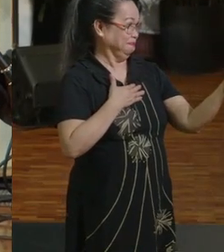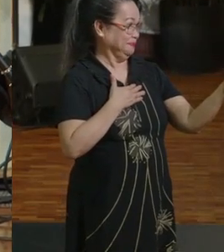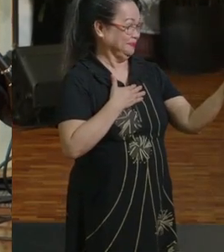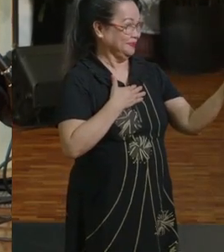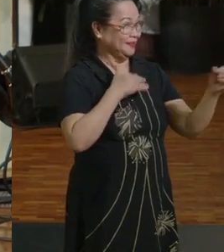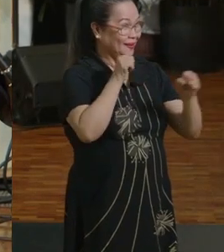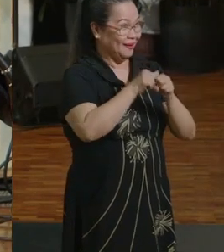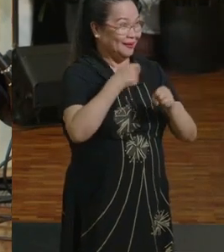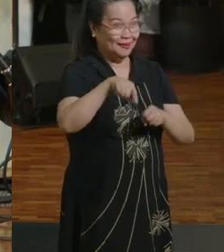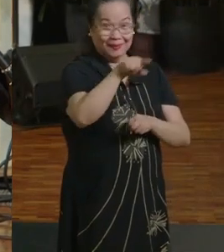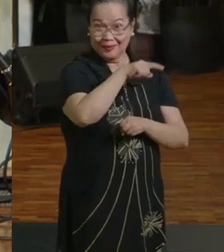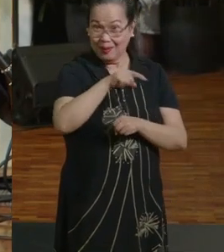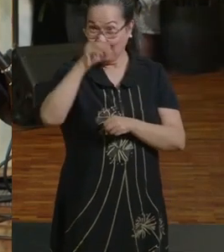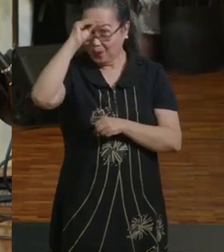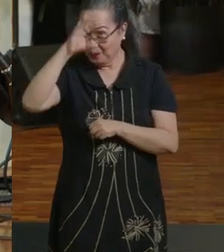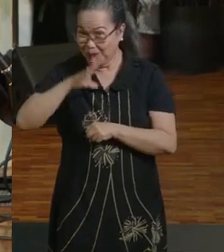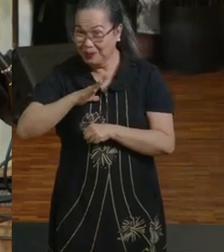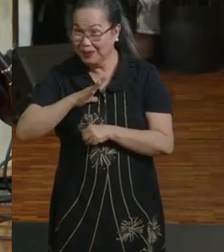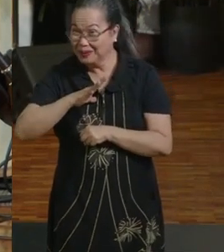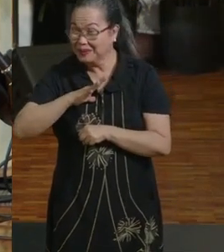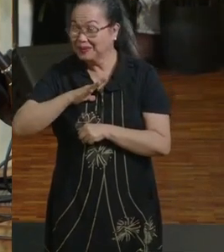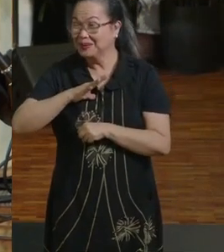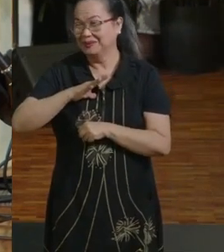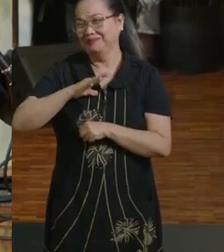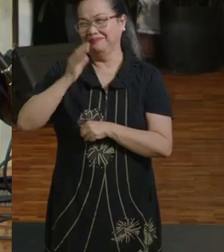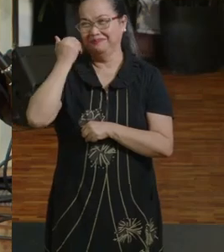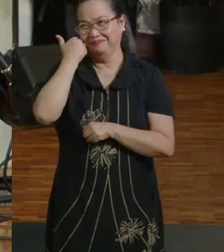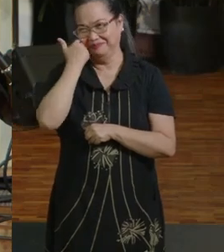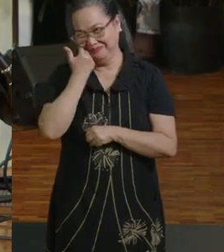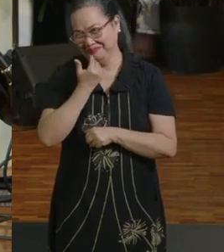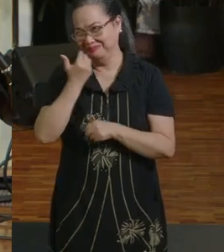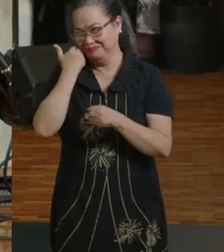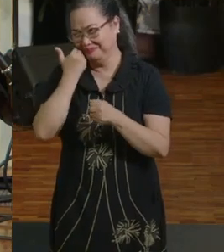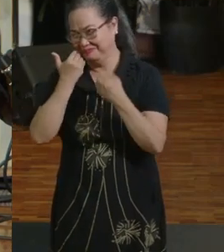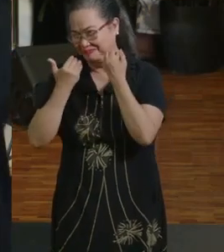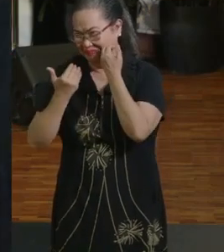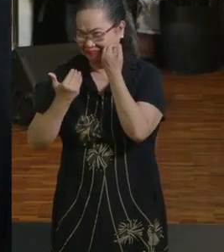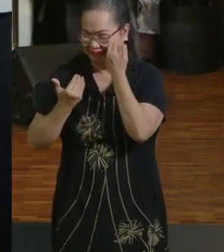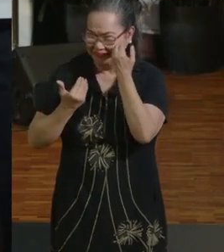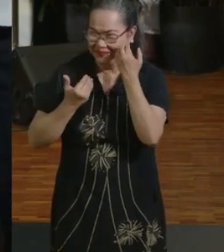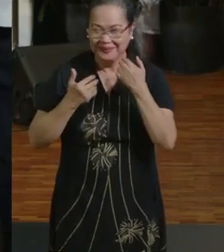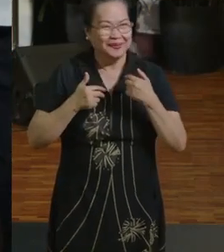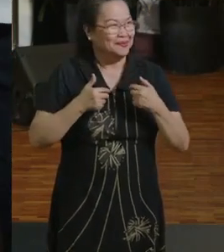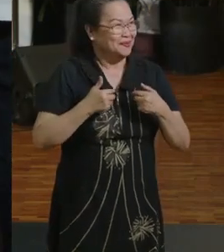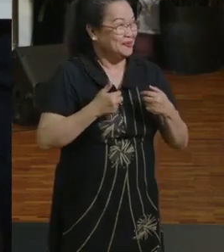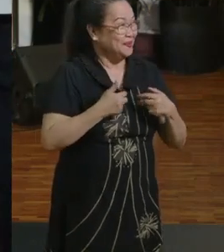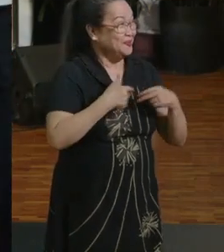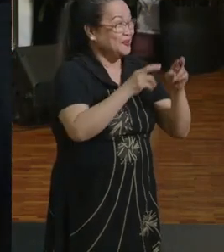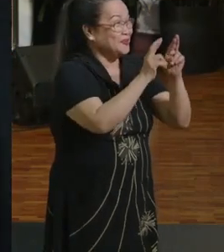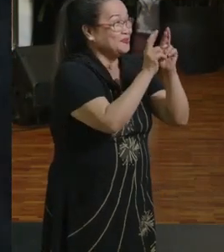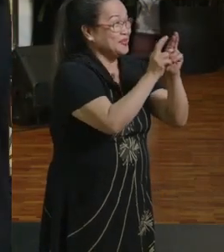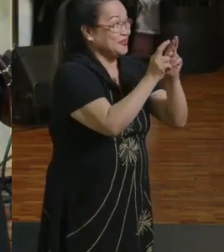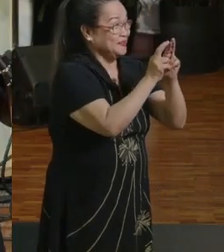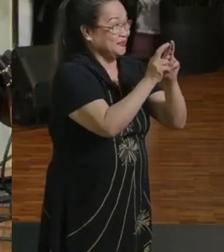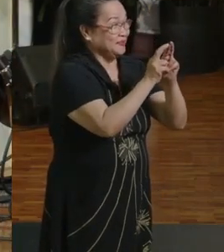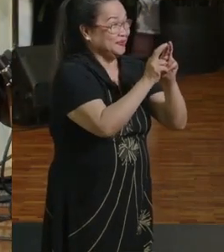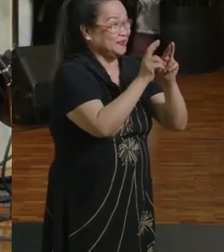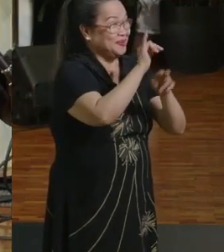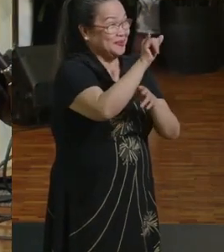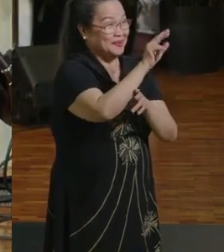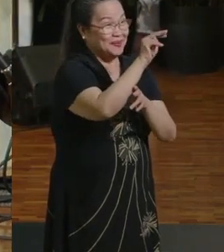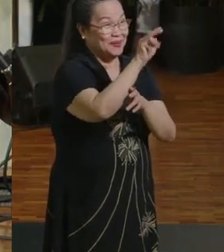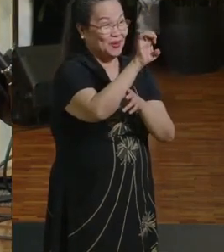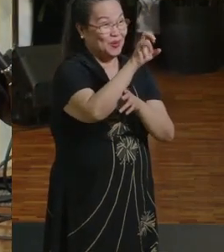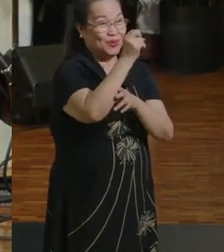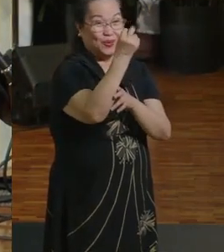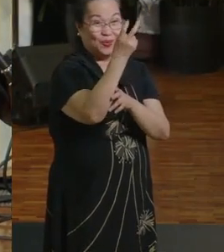Dapat tayong mahiya, mga lalaki. No? Meron tayong men's retreat sa June 12